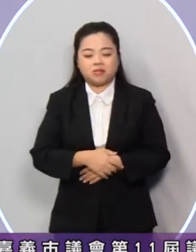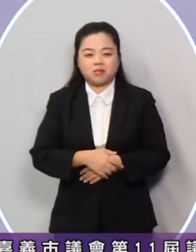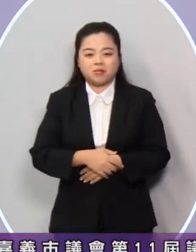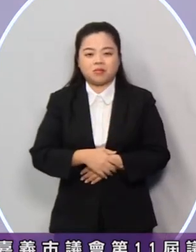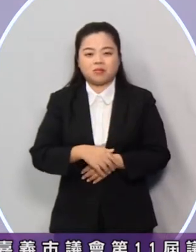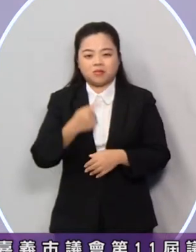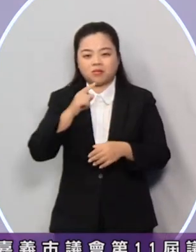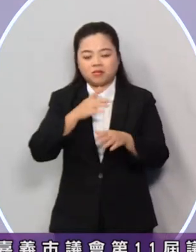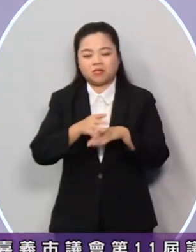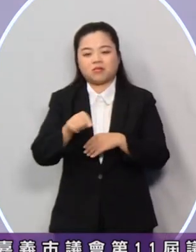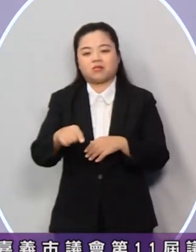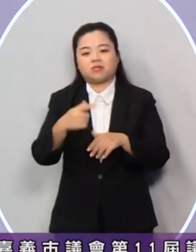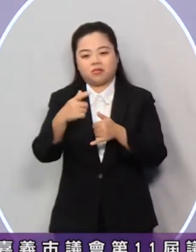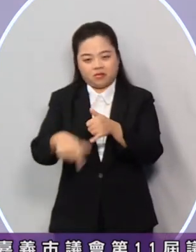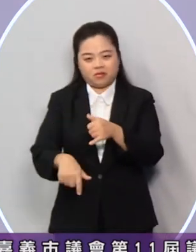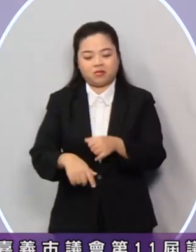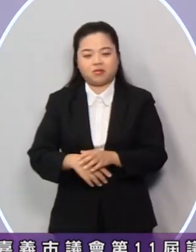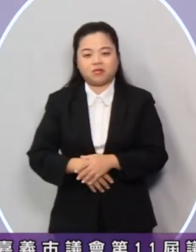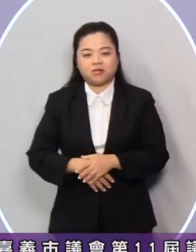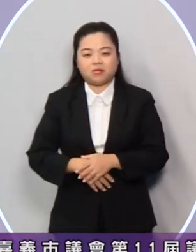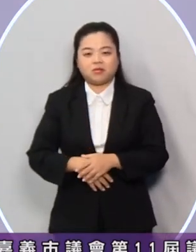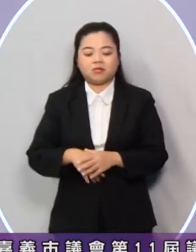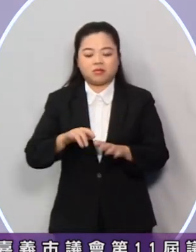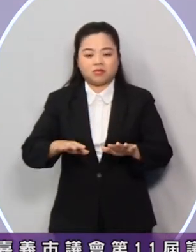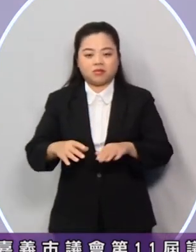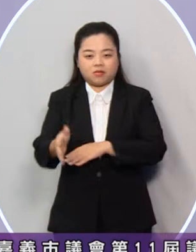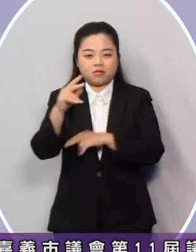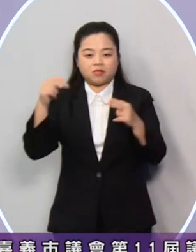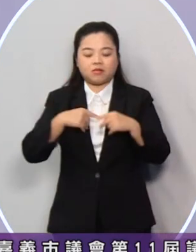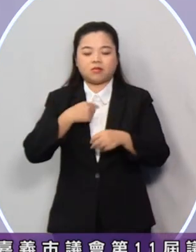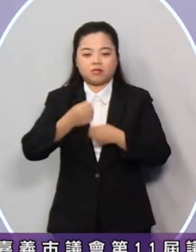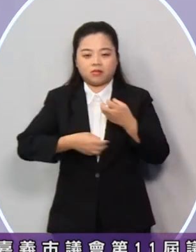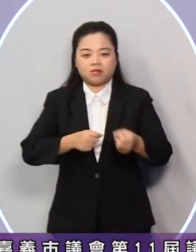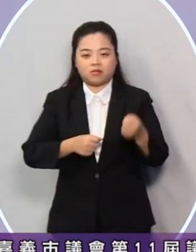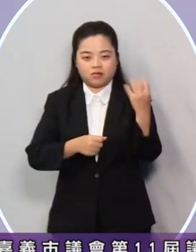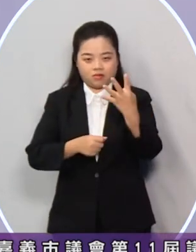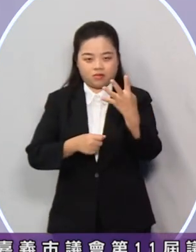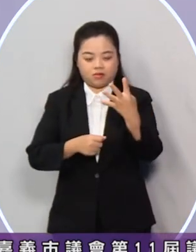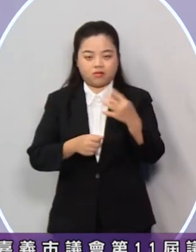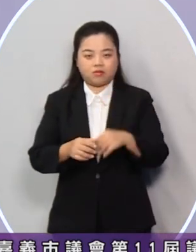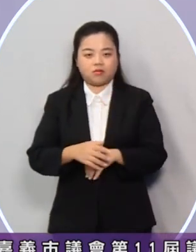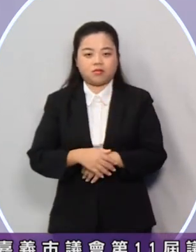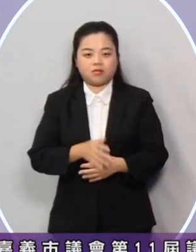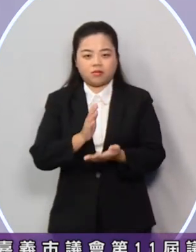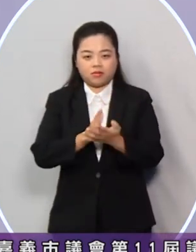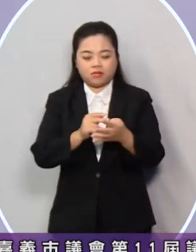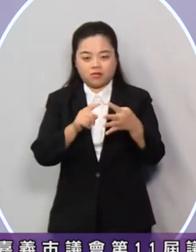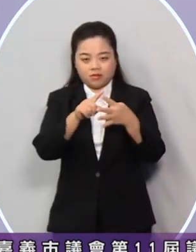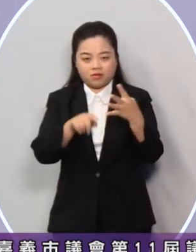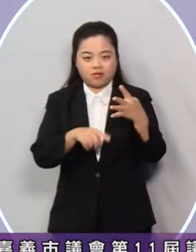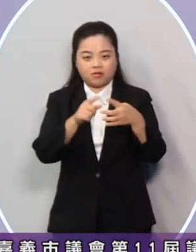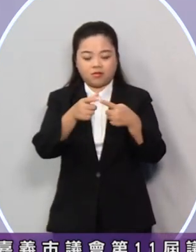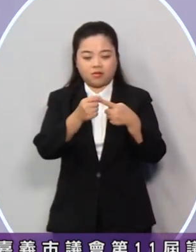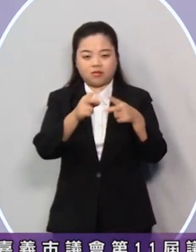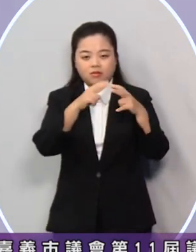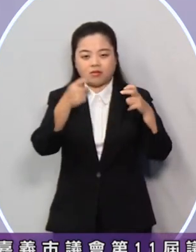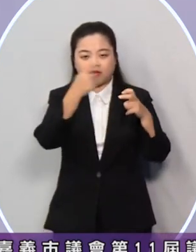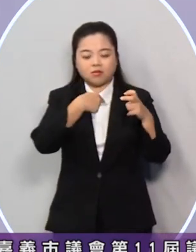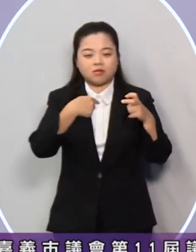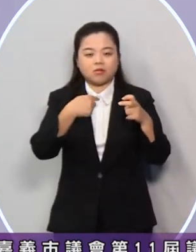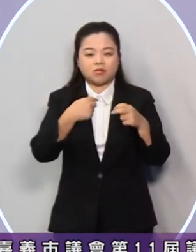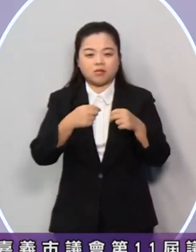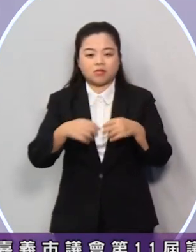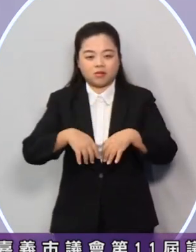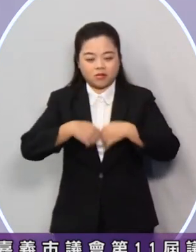杰本人。接下来跟大家分享我的政见。我的政见有4点。第一点，庙口酬神脱衣舞无罪